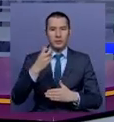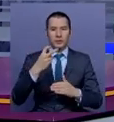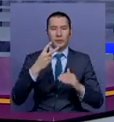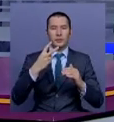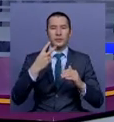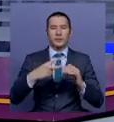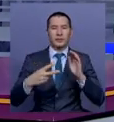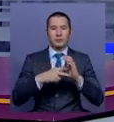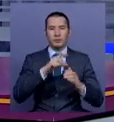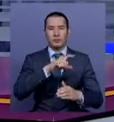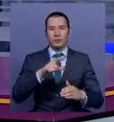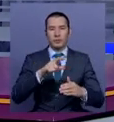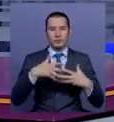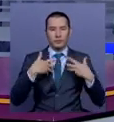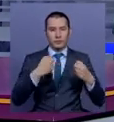жазылып, үйлеріне шығарылған.